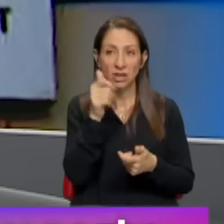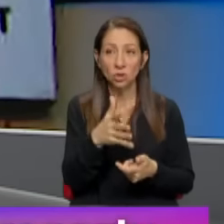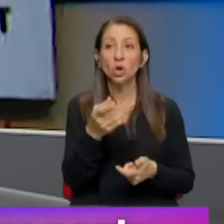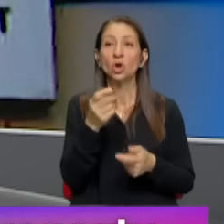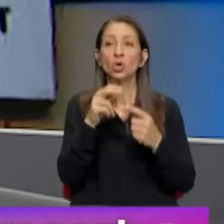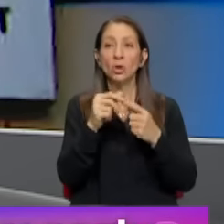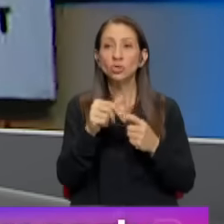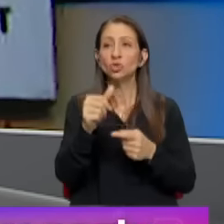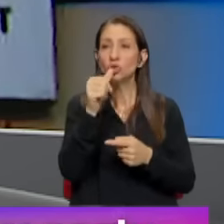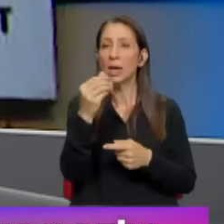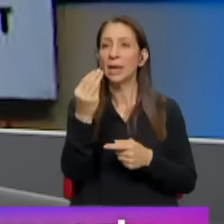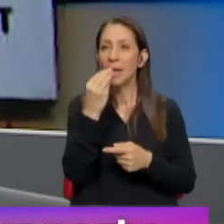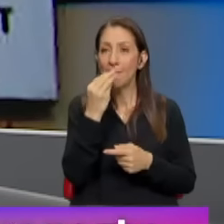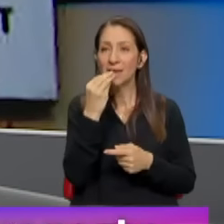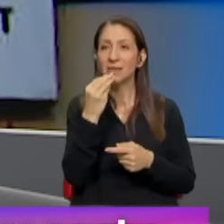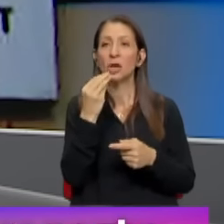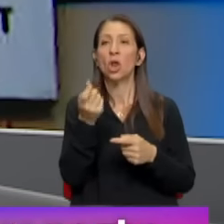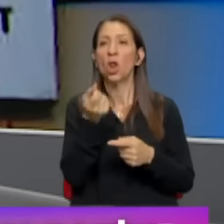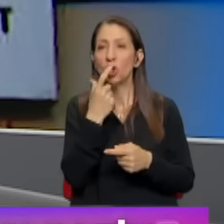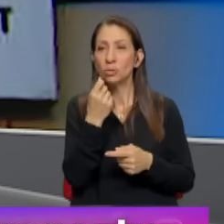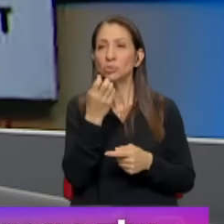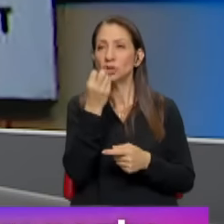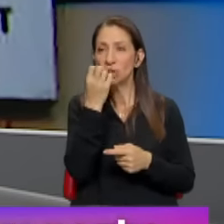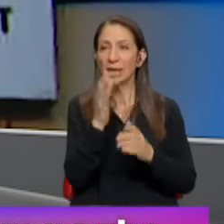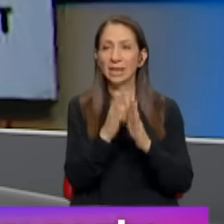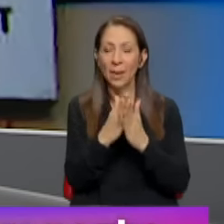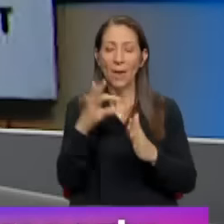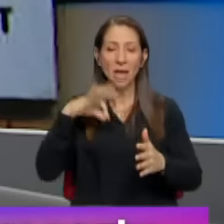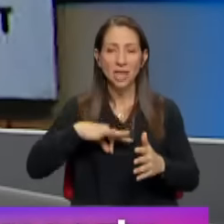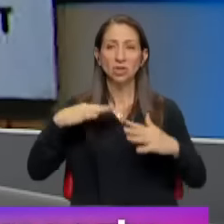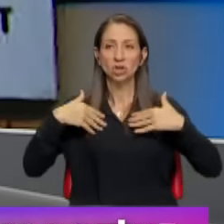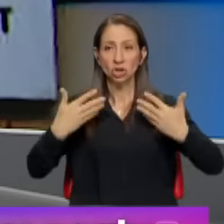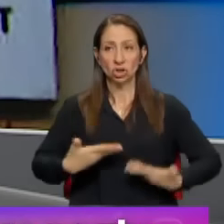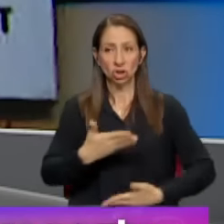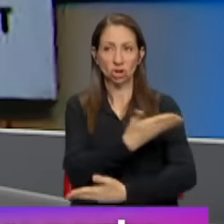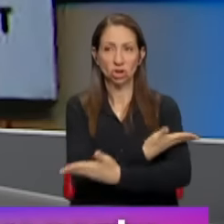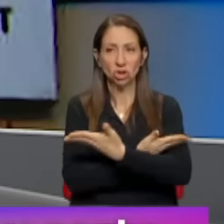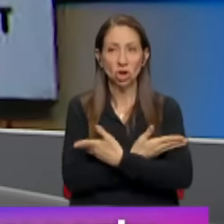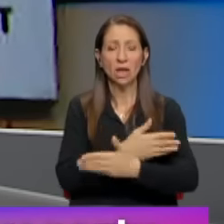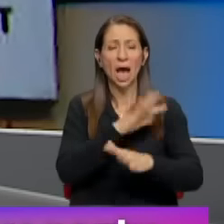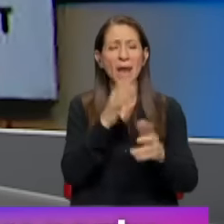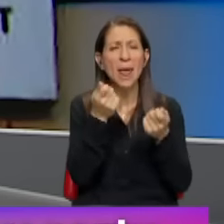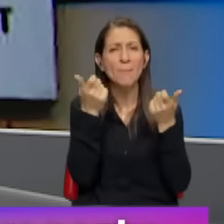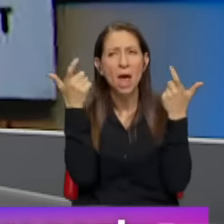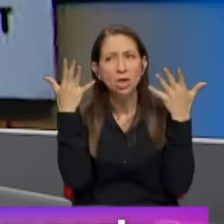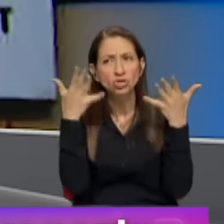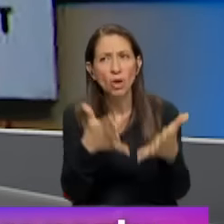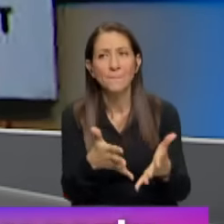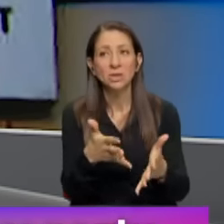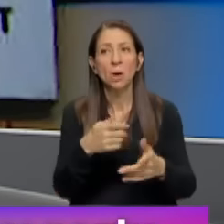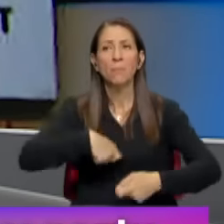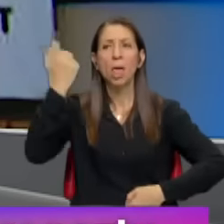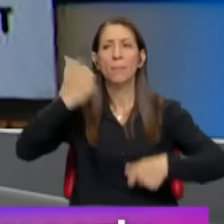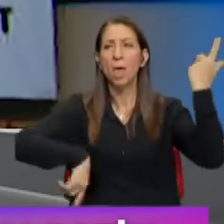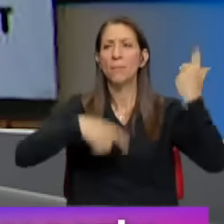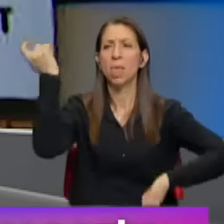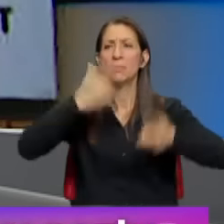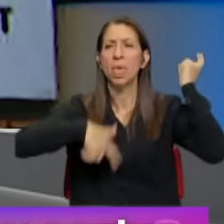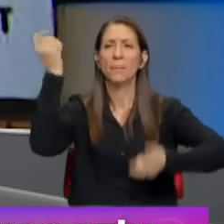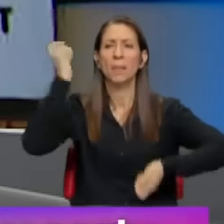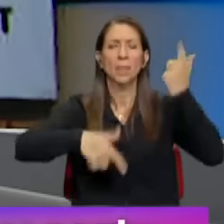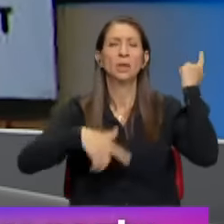kuru yemiş, su, yemek, sonra lokum, çiçek, kitap, atlet, tişört. Her yere para harcanmış. Har vurup harman